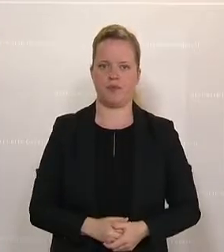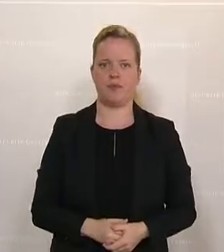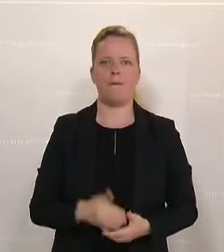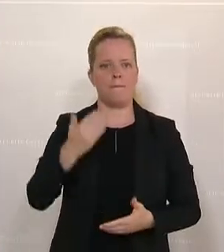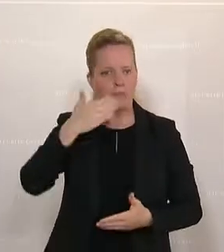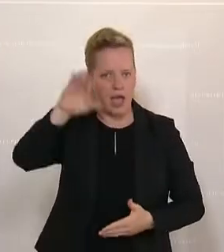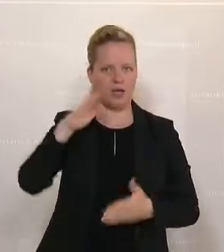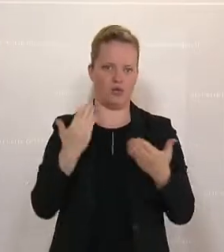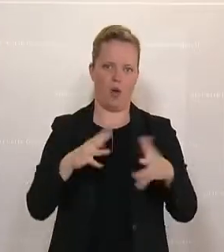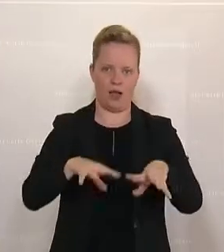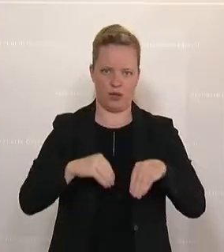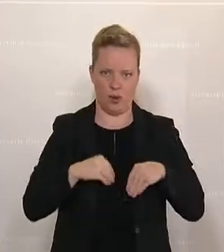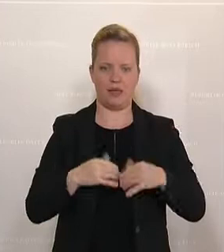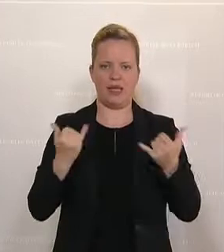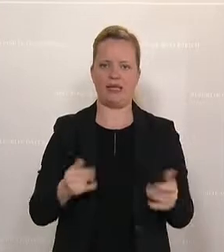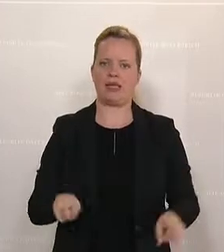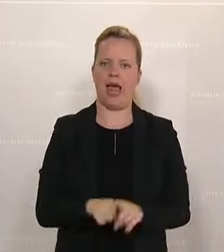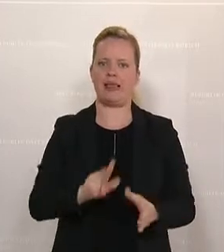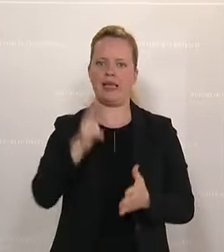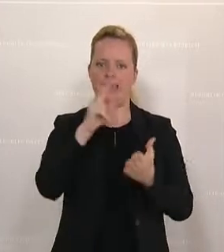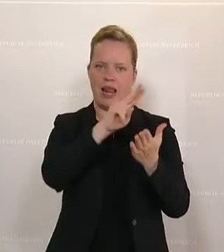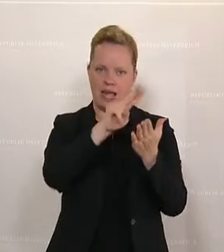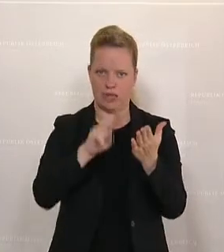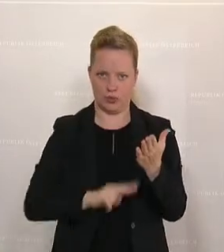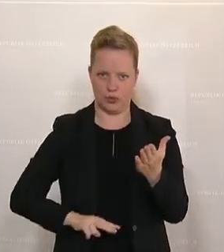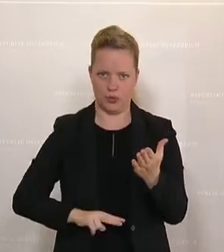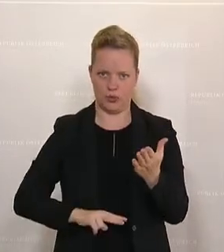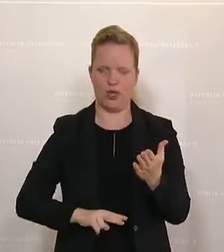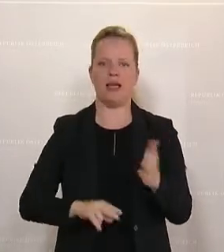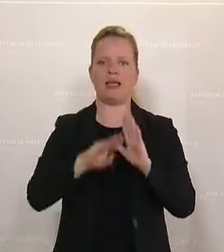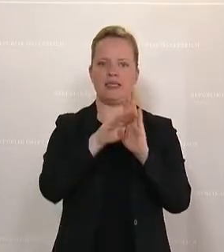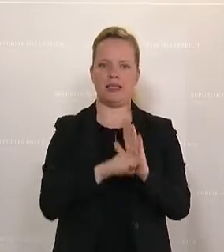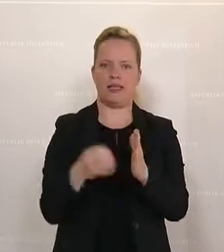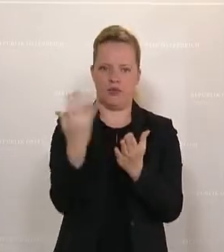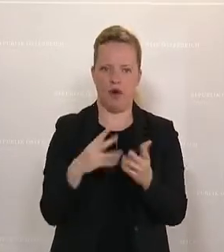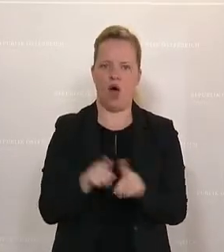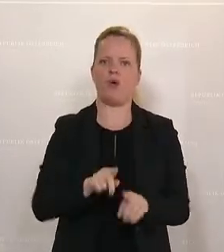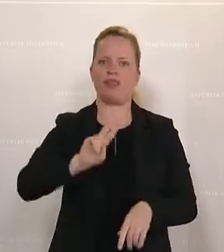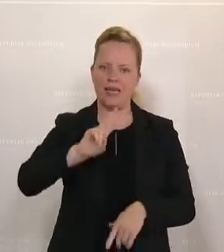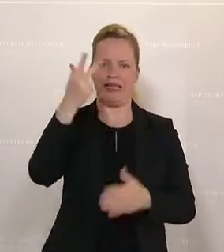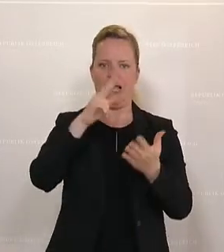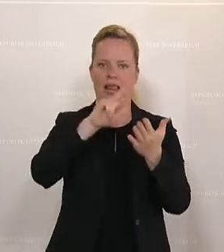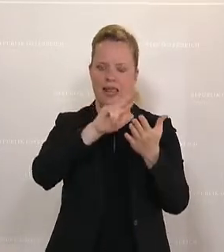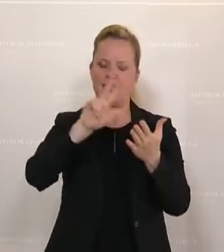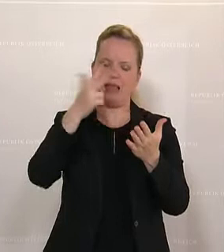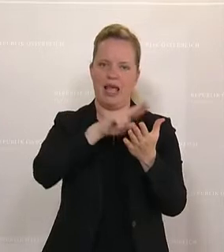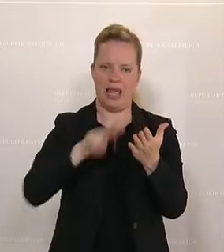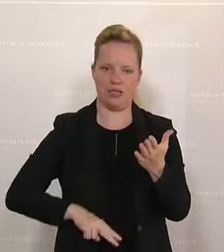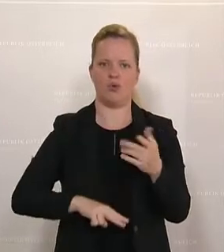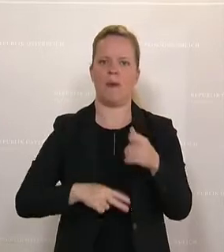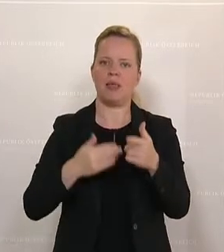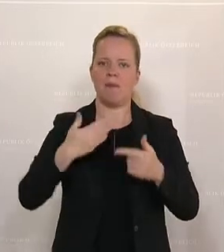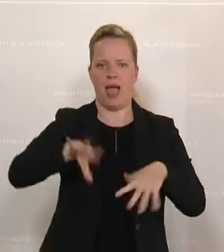Mehrheit so angenommen. Wir kommen sogleich zur dritten Lesung. Der Gesetzentwurf ist in dritter Lesung mit Mehrheit angenommen.